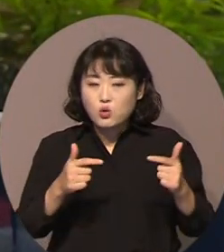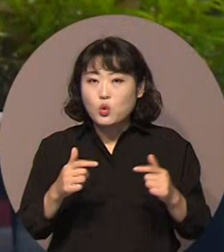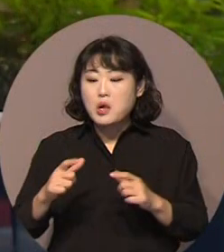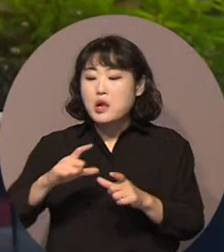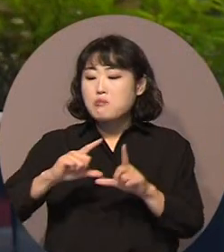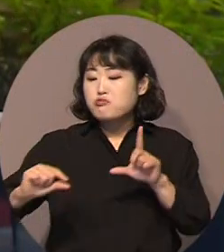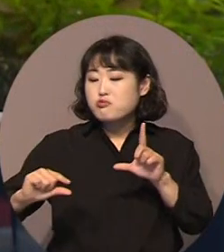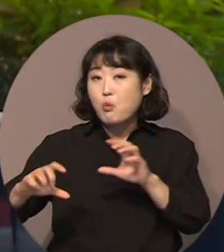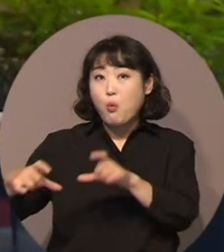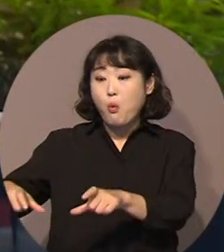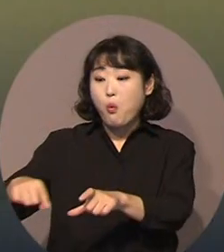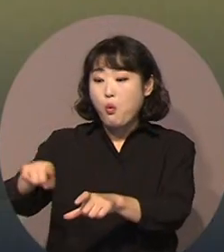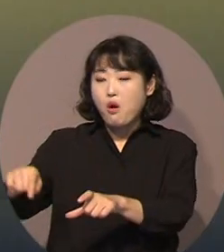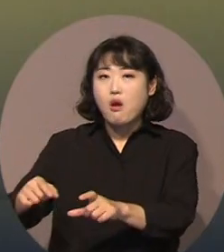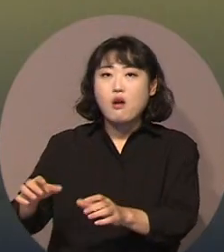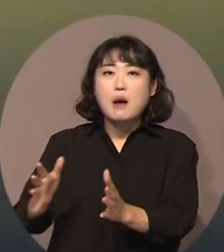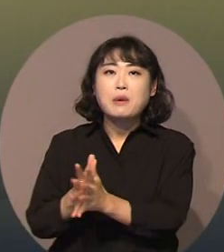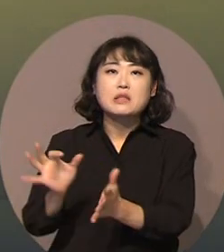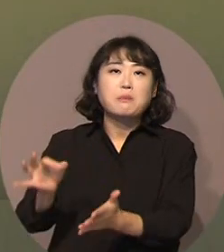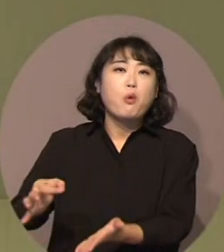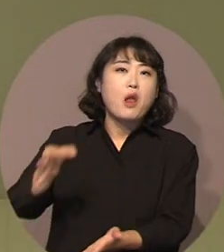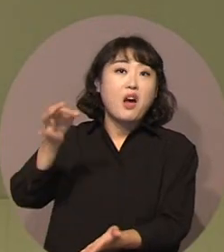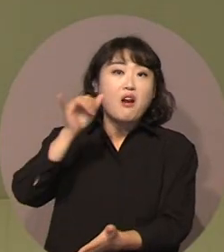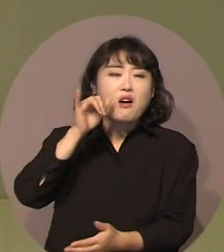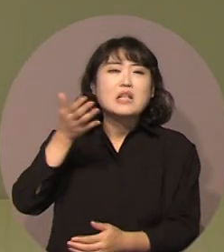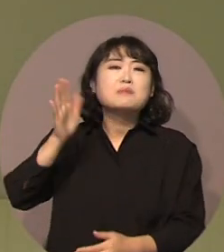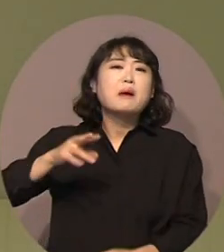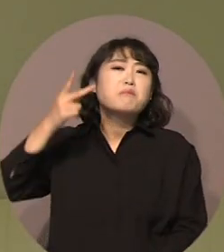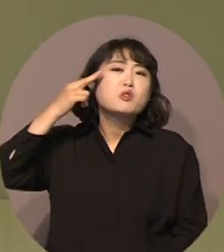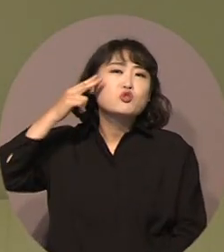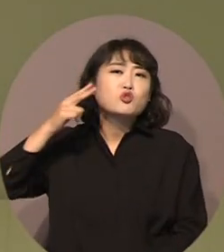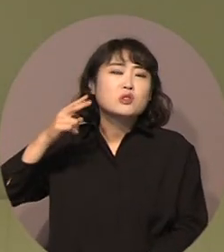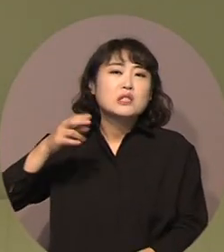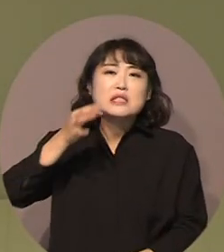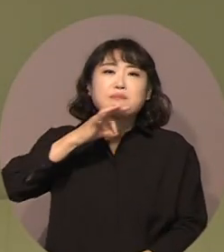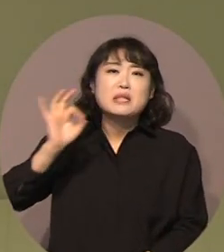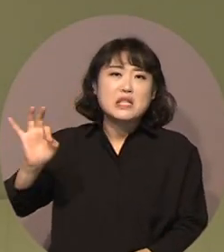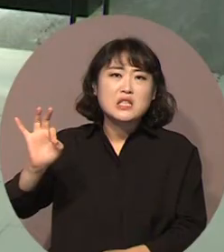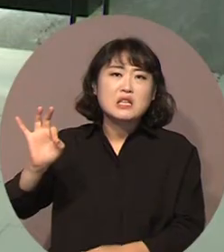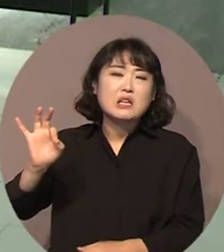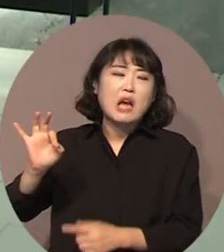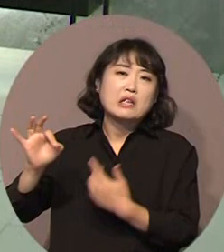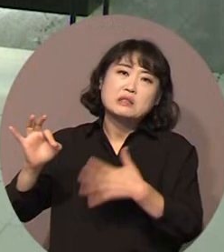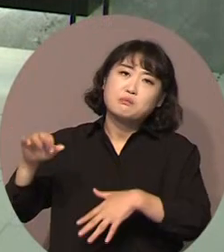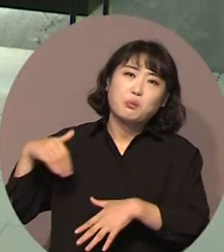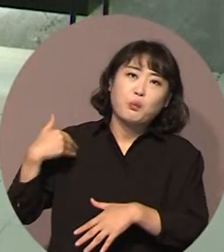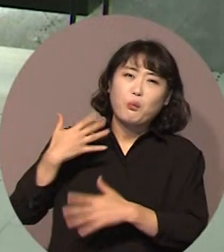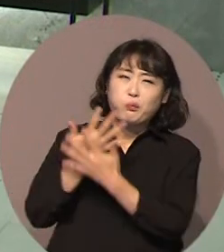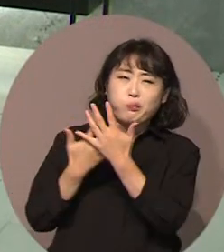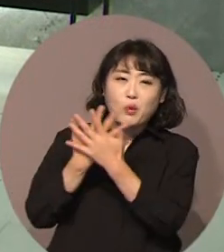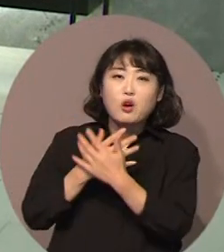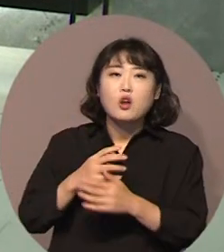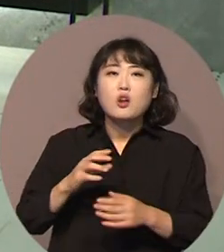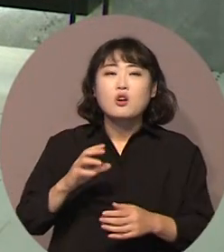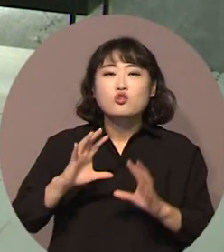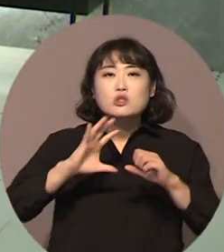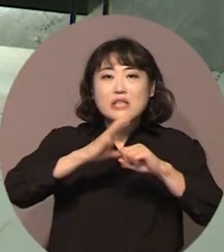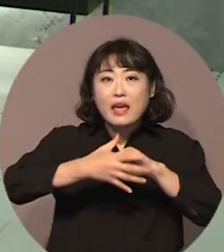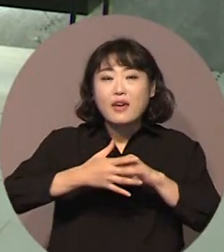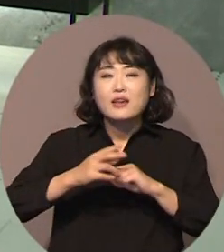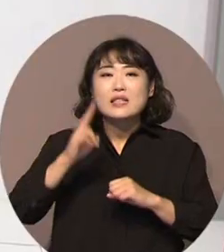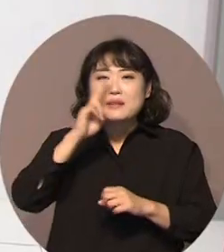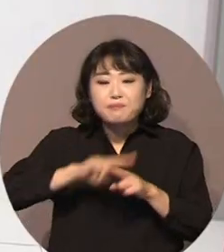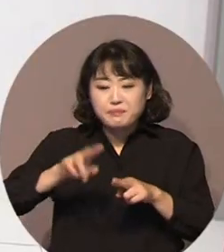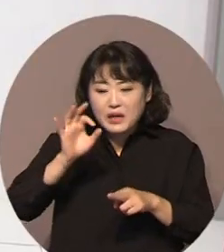이런 기류였기 때문에. 그러나 미국 금리 등 변수가 남아있고 국제 유가와 환율 상승에 따른